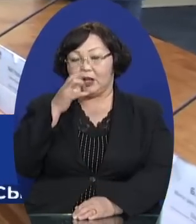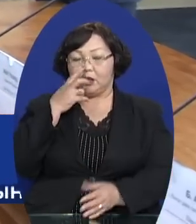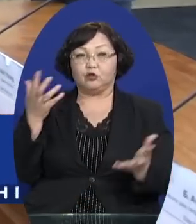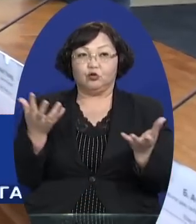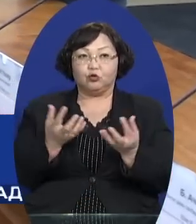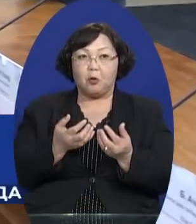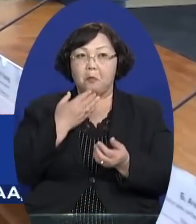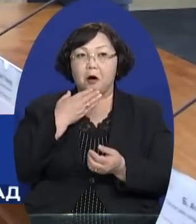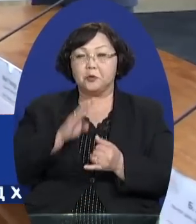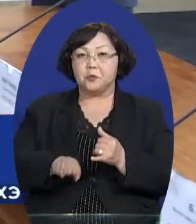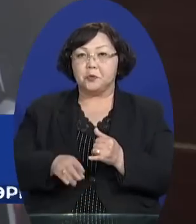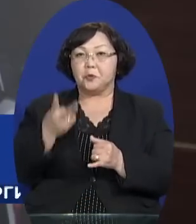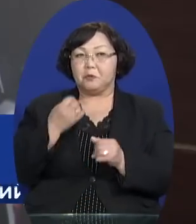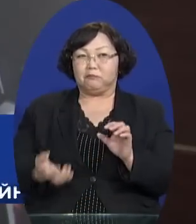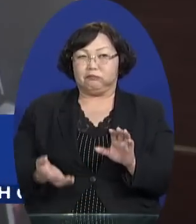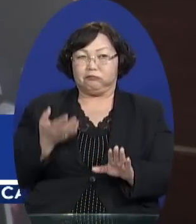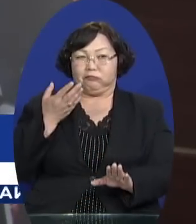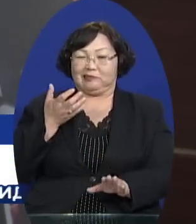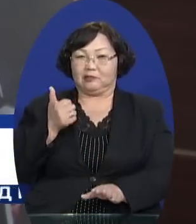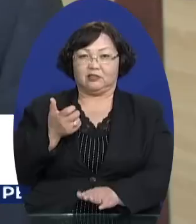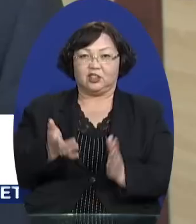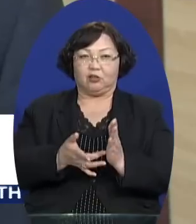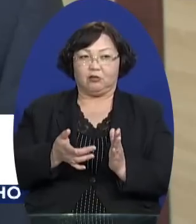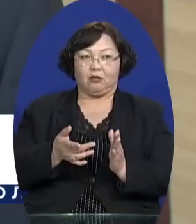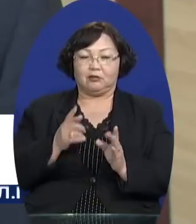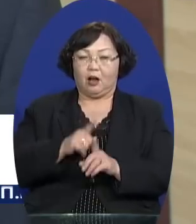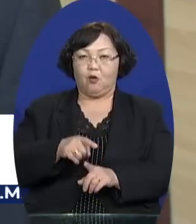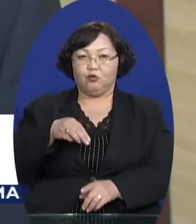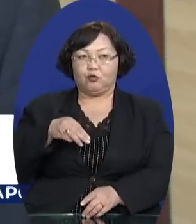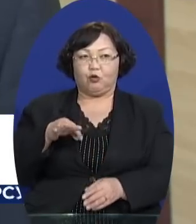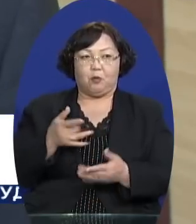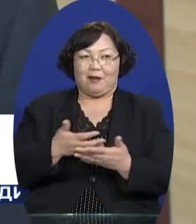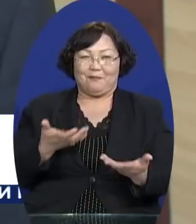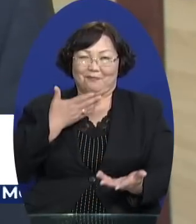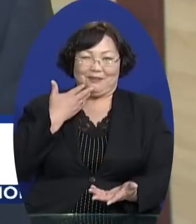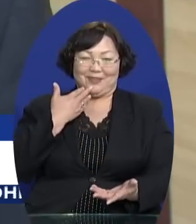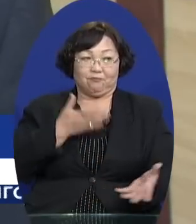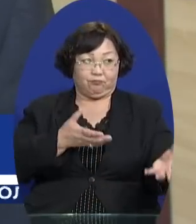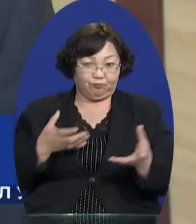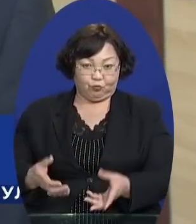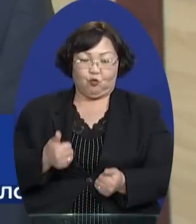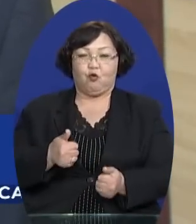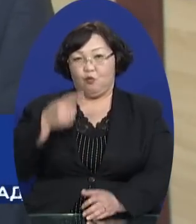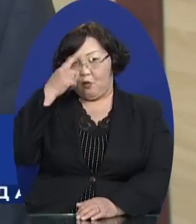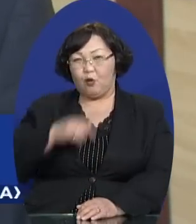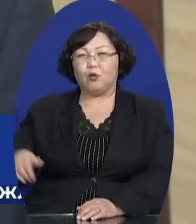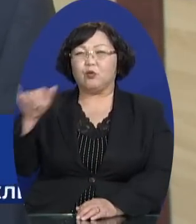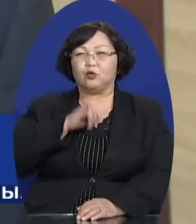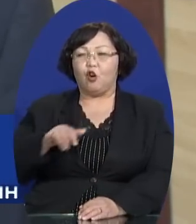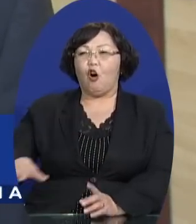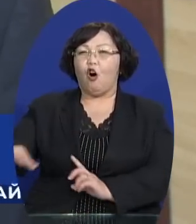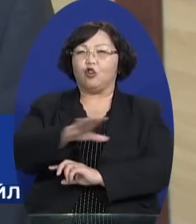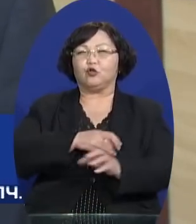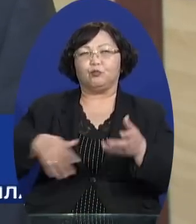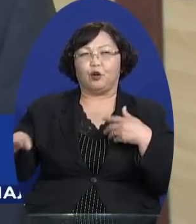ч сүүлийн үеийн өндөр хүчин чадалтай нь байхгүй гэжээ. We are an Australian company. Монголчуудын үд орчны бохирдол тоо шороноос олж их муудсан судалгаа